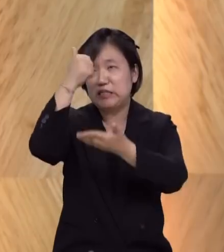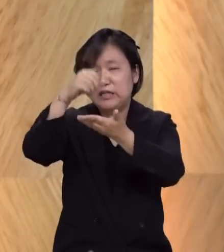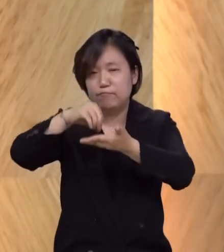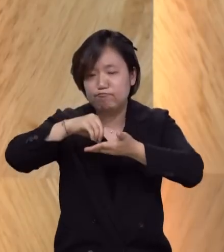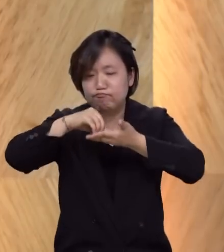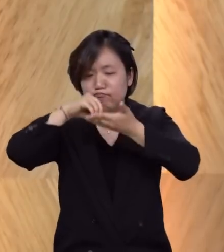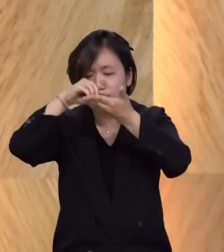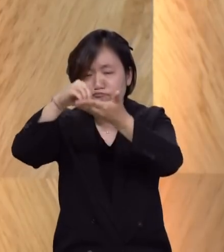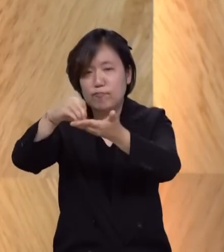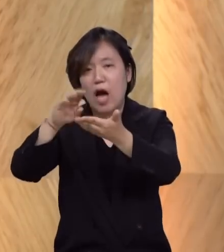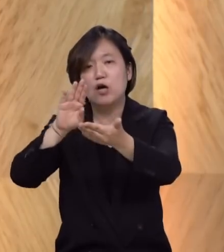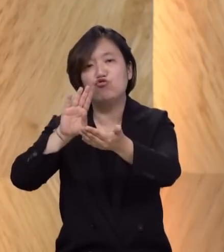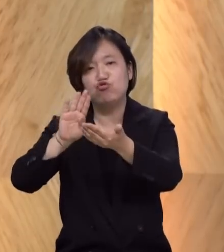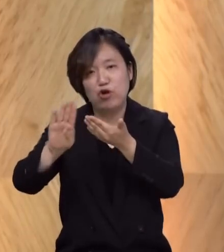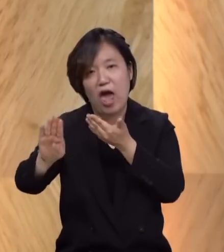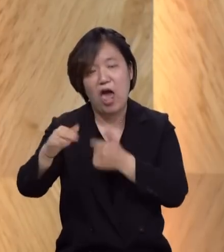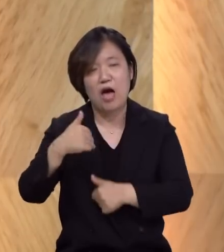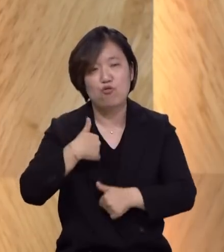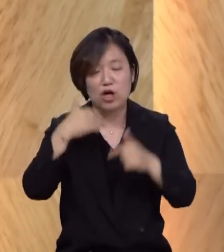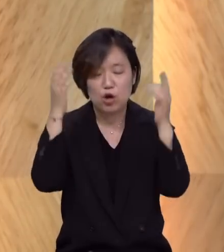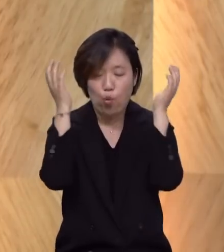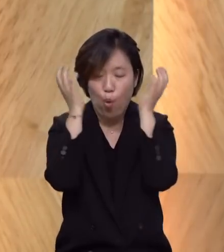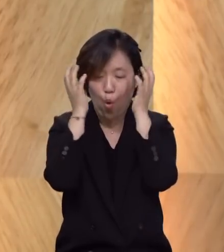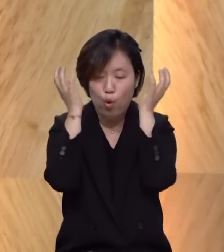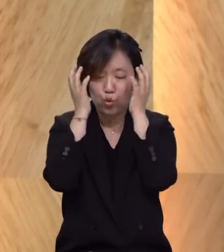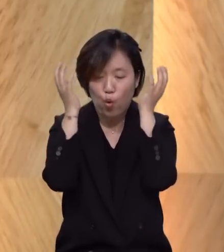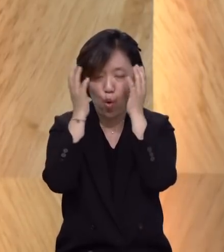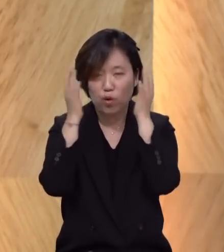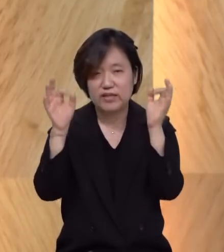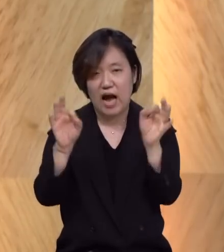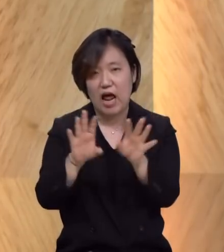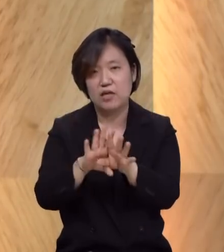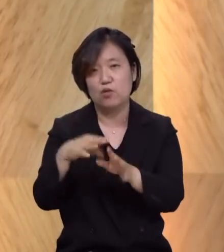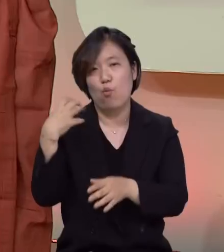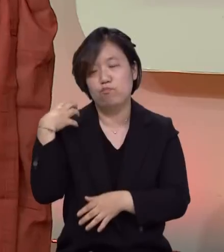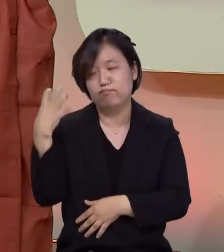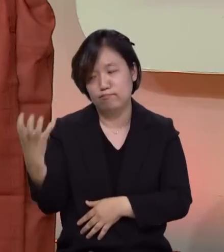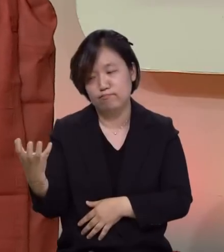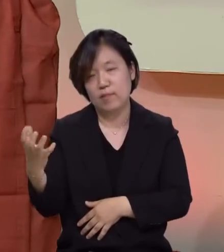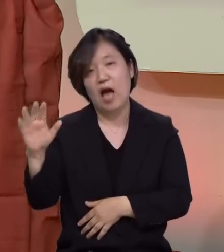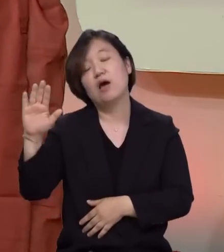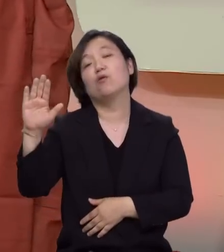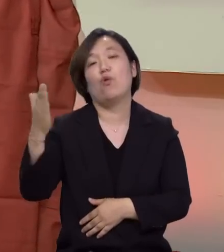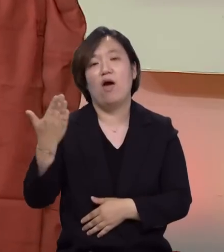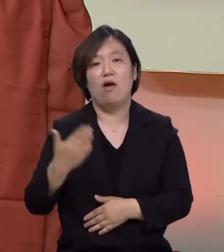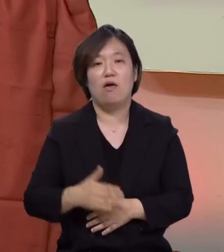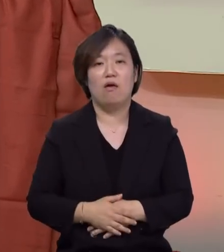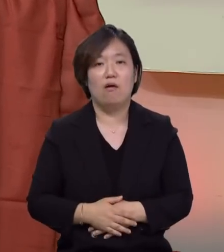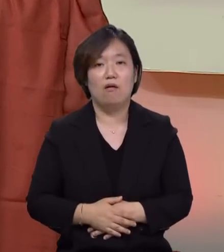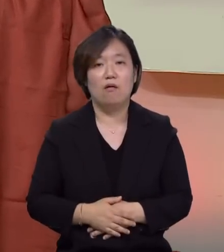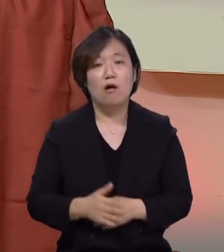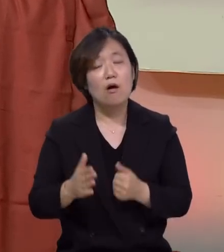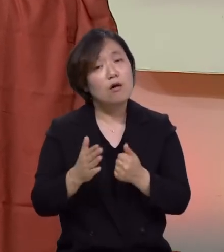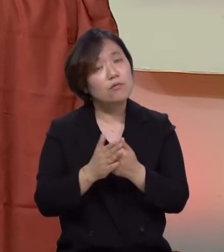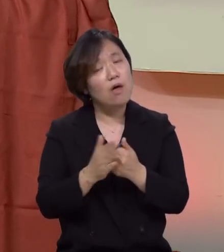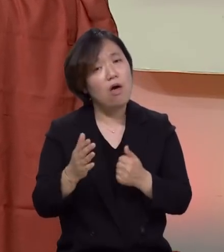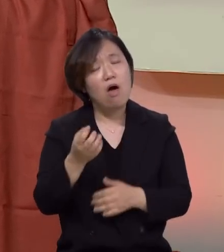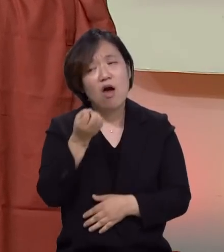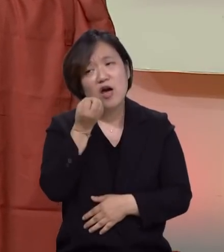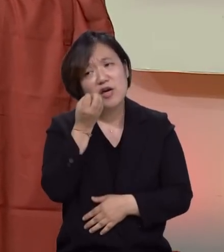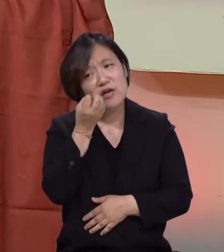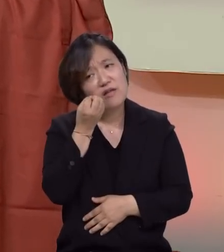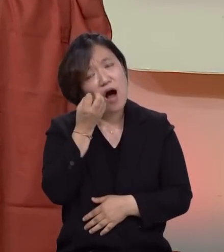그 큰 상처 고통은 이렇게 내려놓게 되었는데 근데 한 가지 좀 이상한 일들이 있더래요